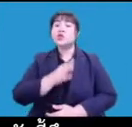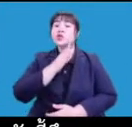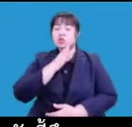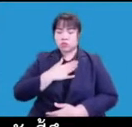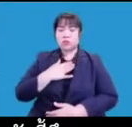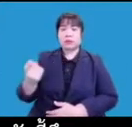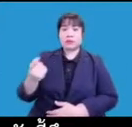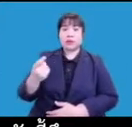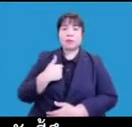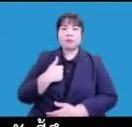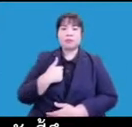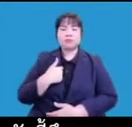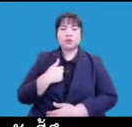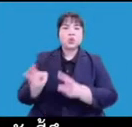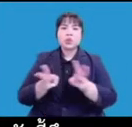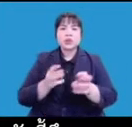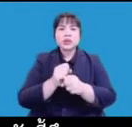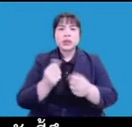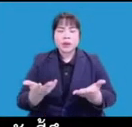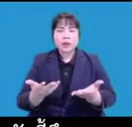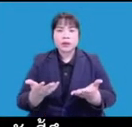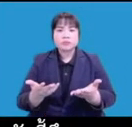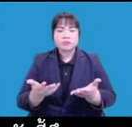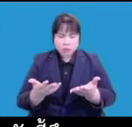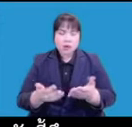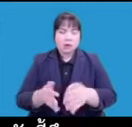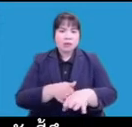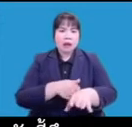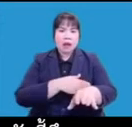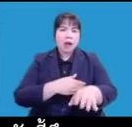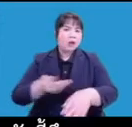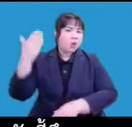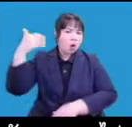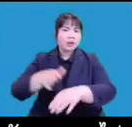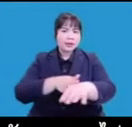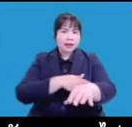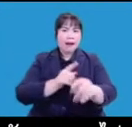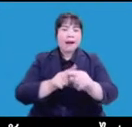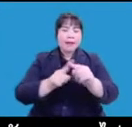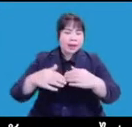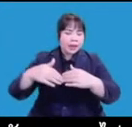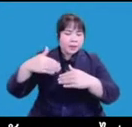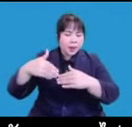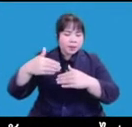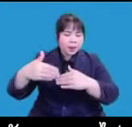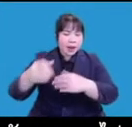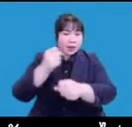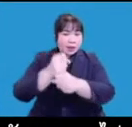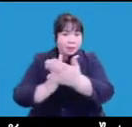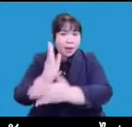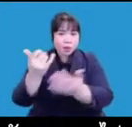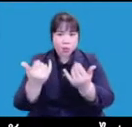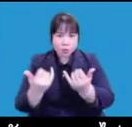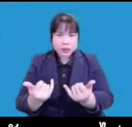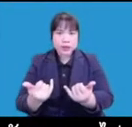าไอ้เรื่องทีมแบบจะเกิดขึ้นได้ไงต้องบอกว่ามันเกิดขึ้นมานานแล้วเพียงแต่มันเห็นผลจริงในวันนี้นะครับนะฮะแล้ว